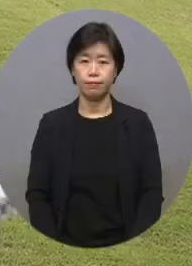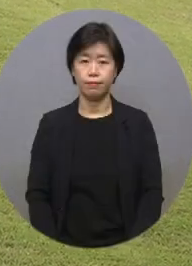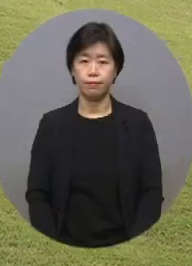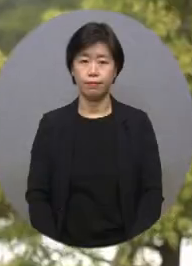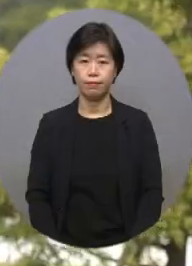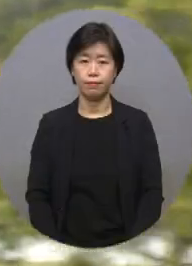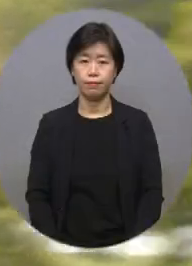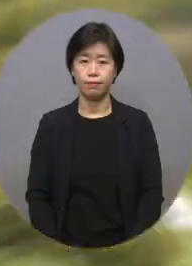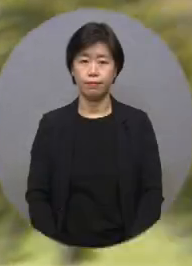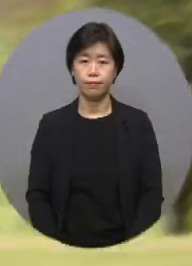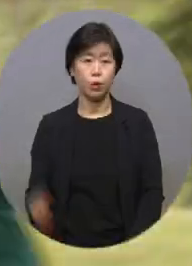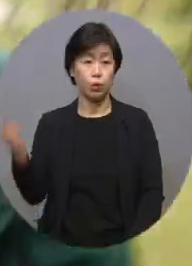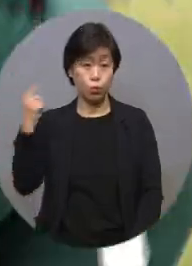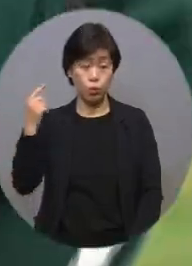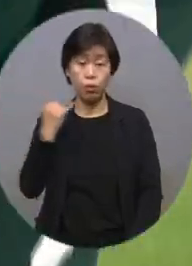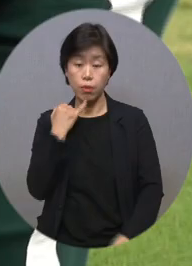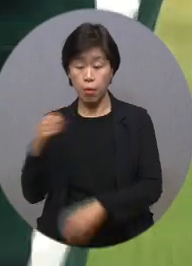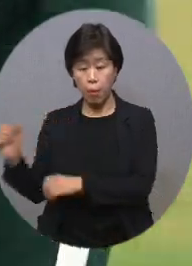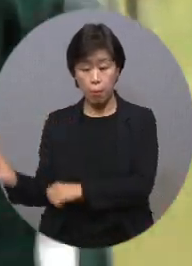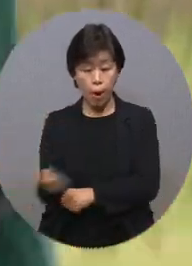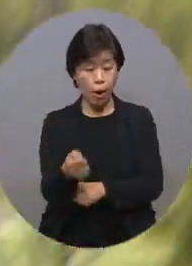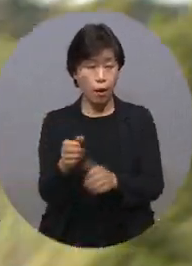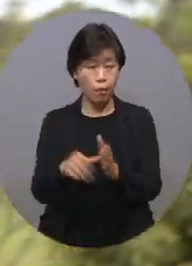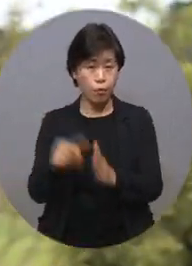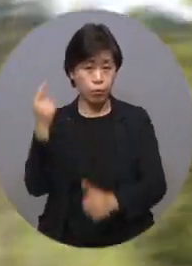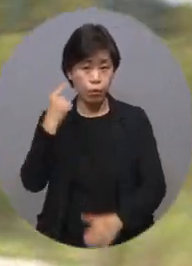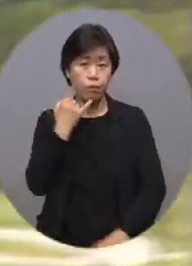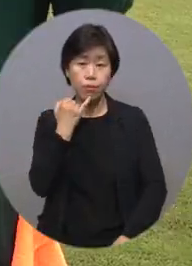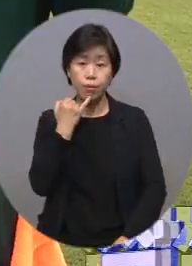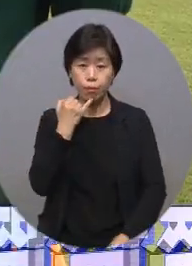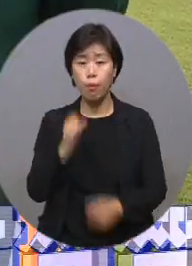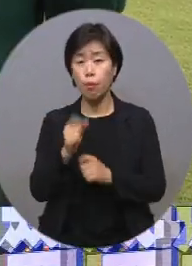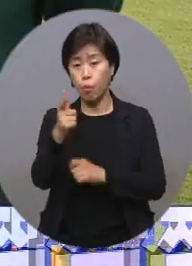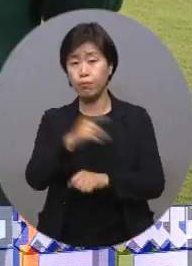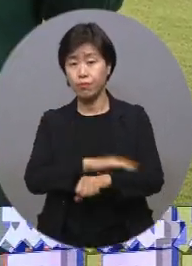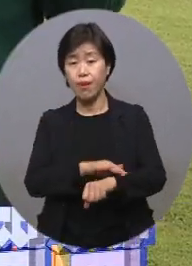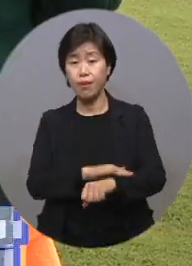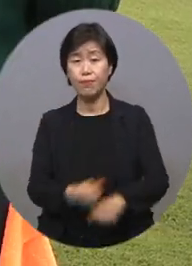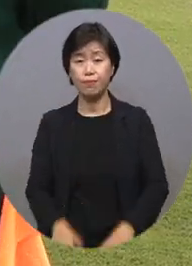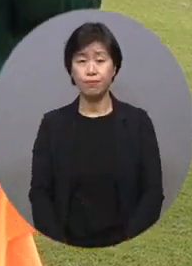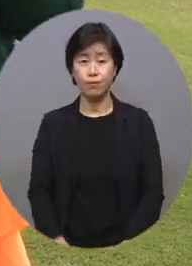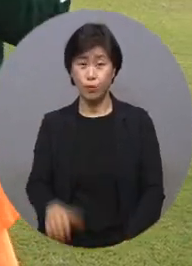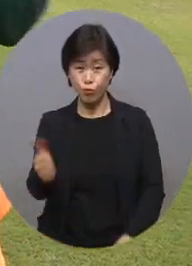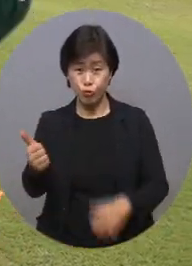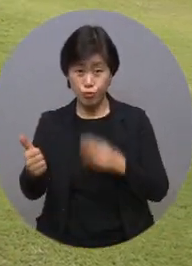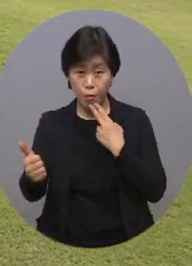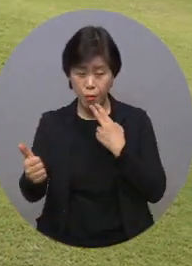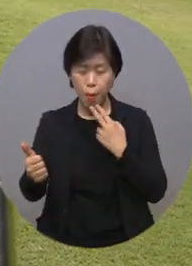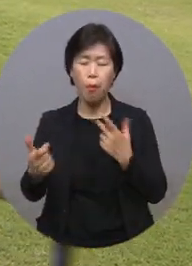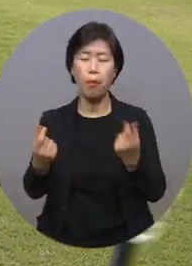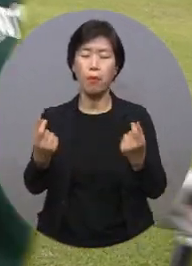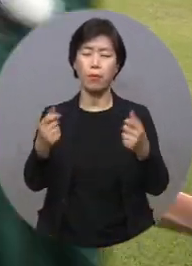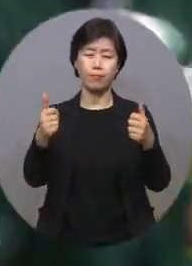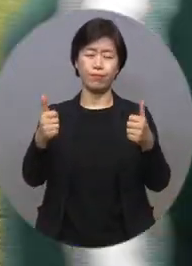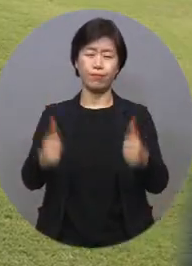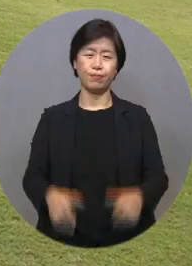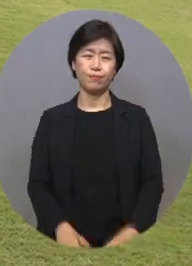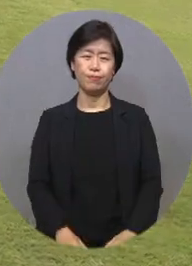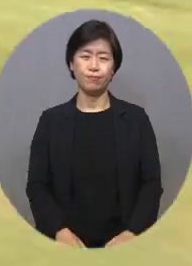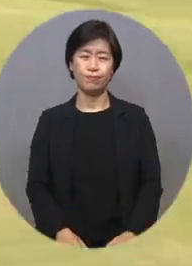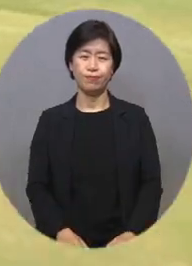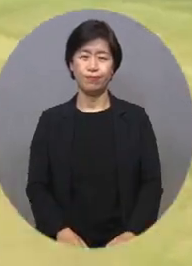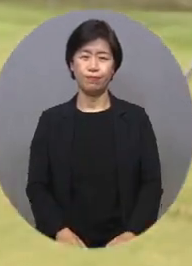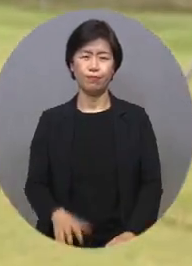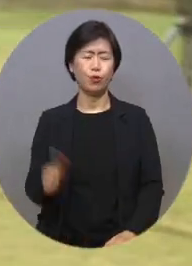소리는 괜찮았어. 괜찮아. 같이 소리는 그래. 괜찮았어. 오른쪽 같아. 안 죽으면 됐어. 안 죽었어. 아니, 살았어. 안 죽으면